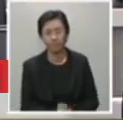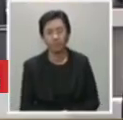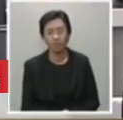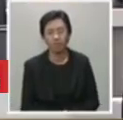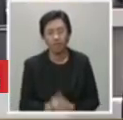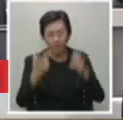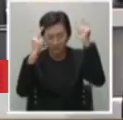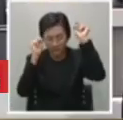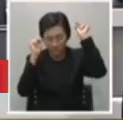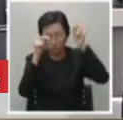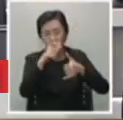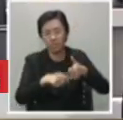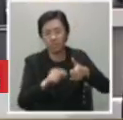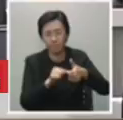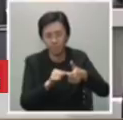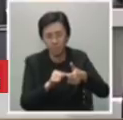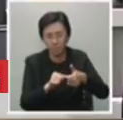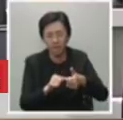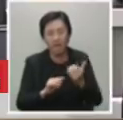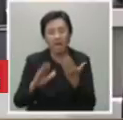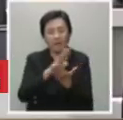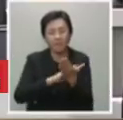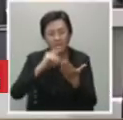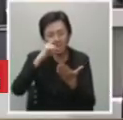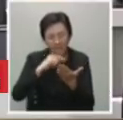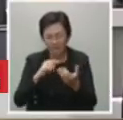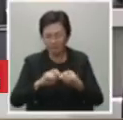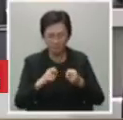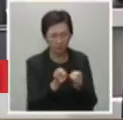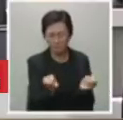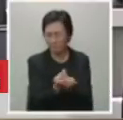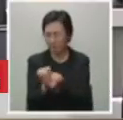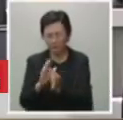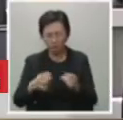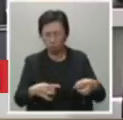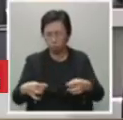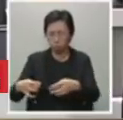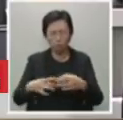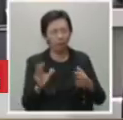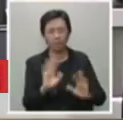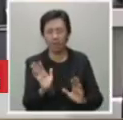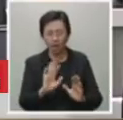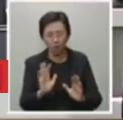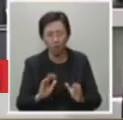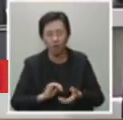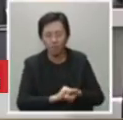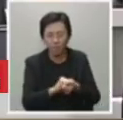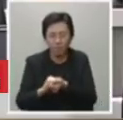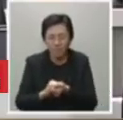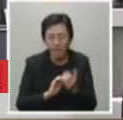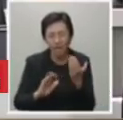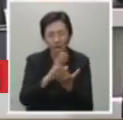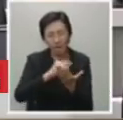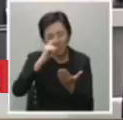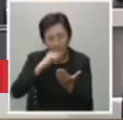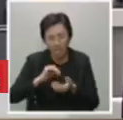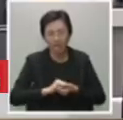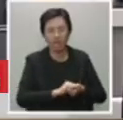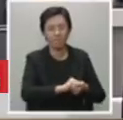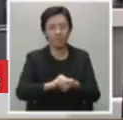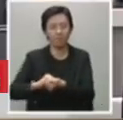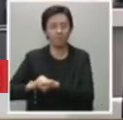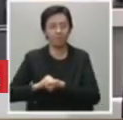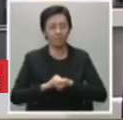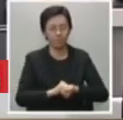ครับมันจะต้องนำพาประเทศไทยไม่มีความแตกแยกไม่มีคู่ขัดแย้งและเป็นผู้นำพาชาติไทยให้เกิดการปลองดองในประเ